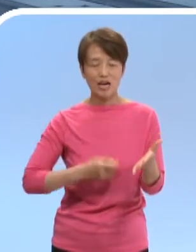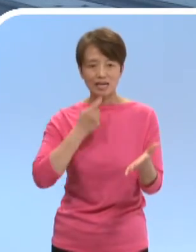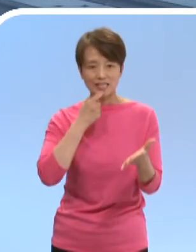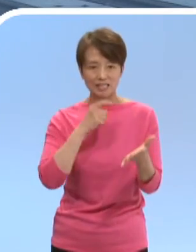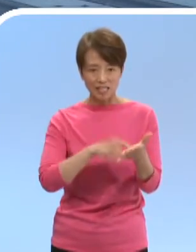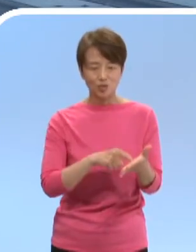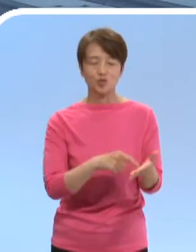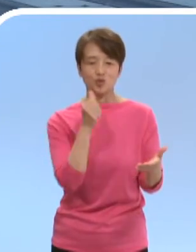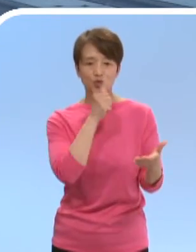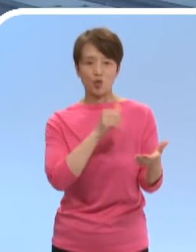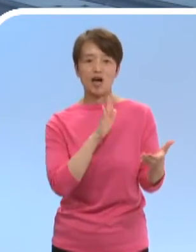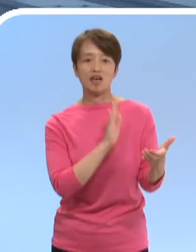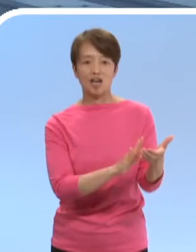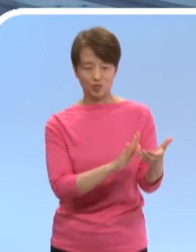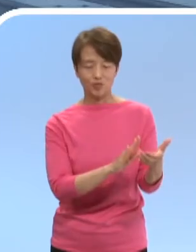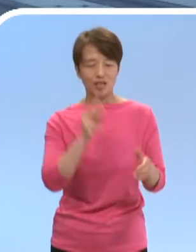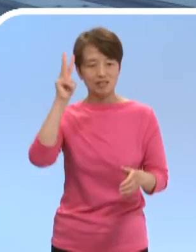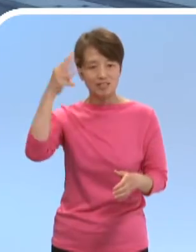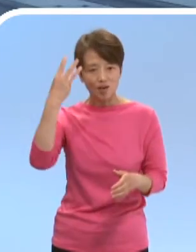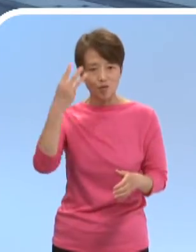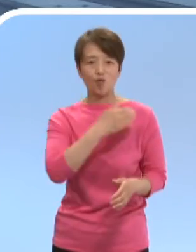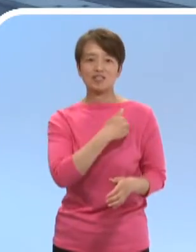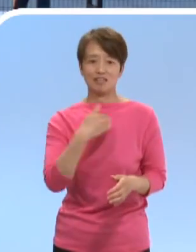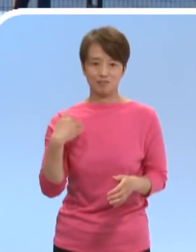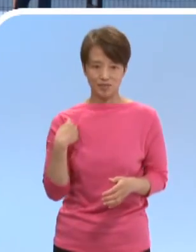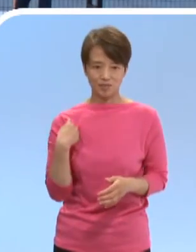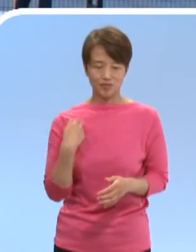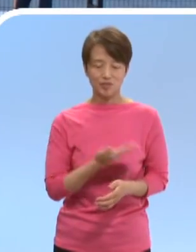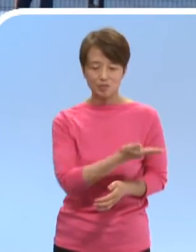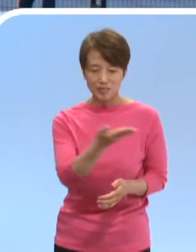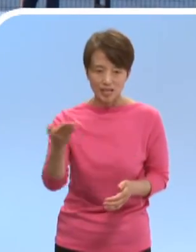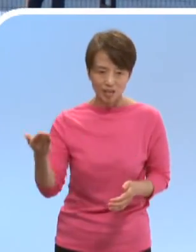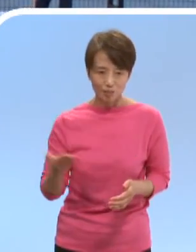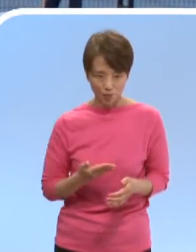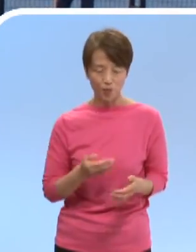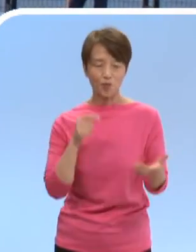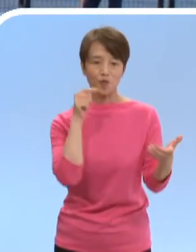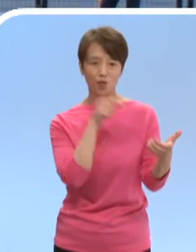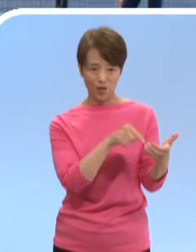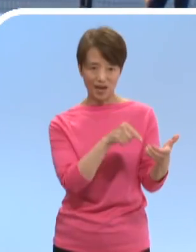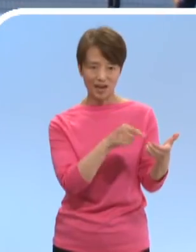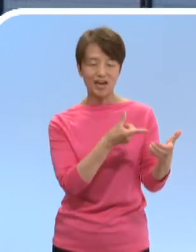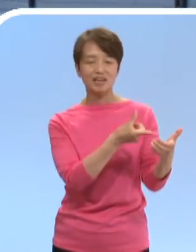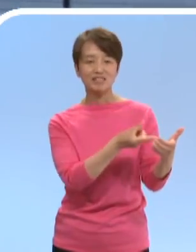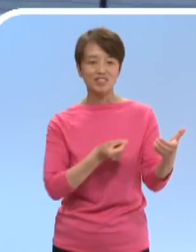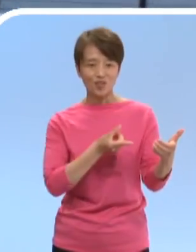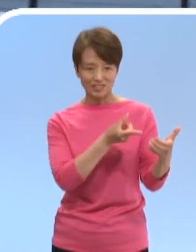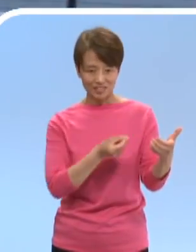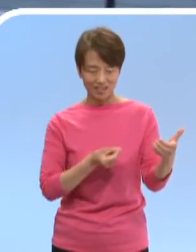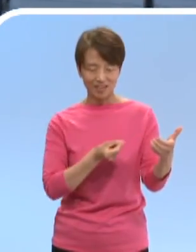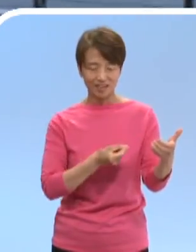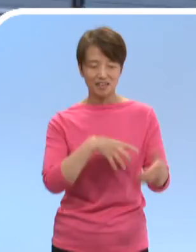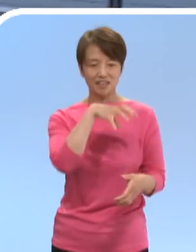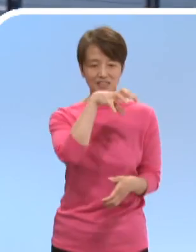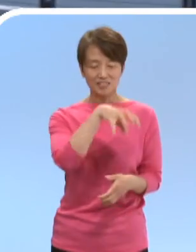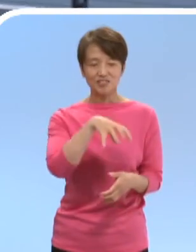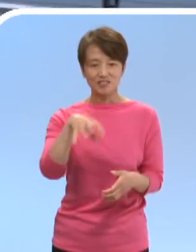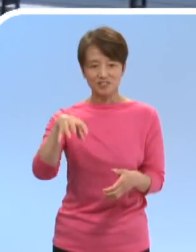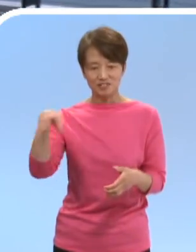すく紹介してくれていて、とても参考になりました。皆さんもぜひこの兵庫いい県民